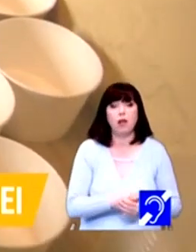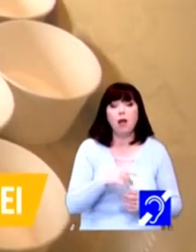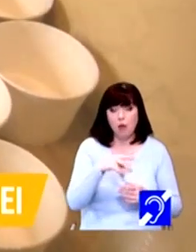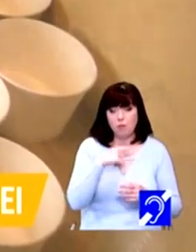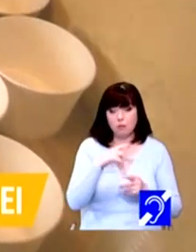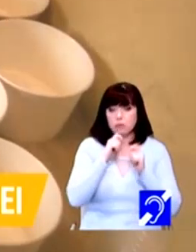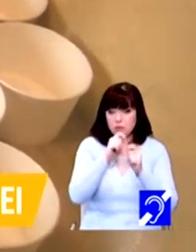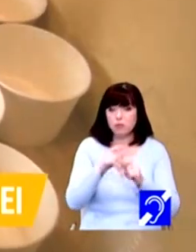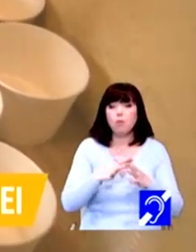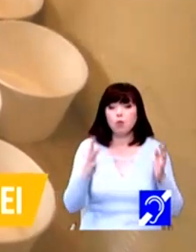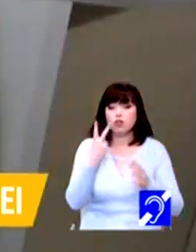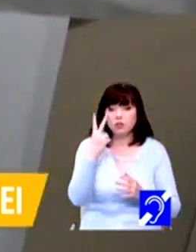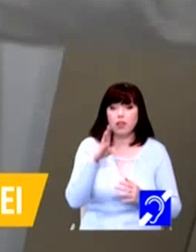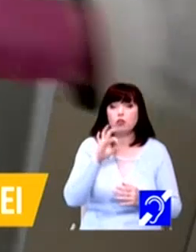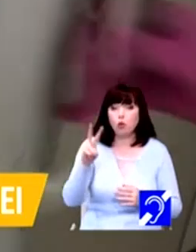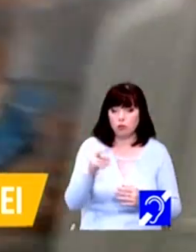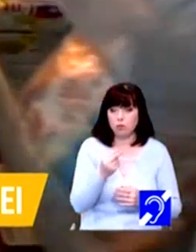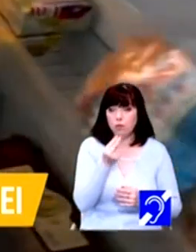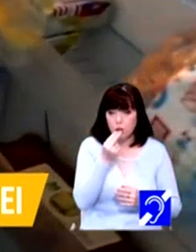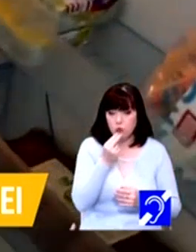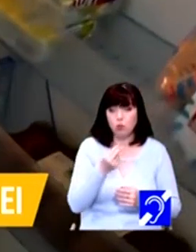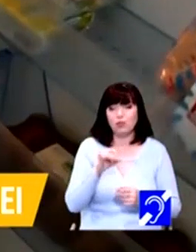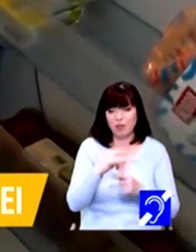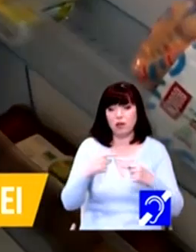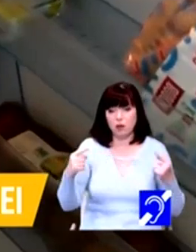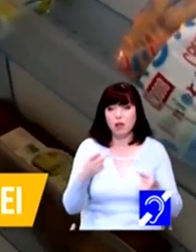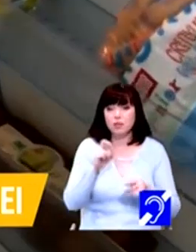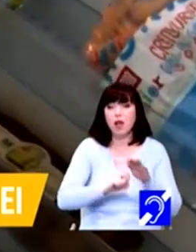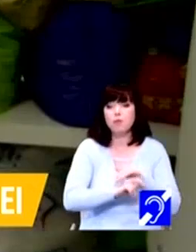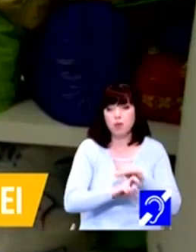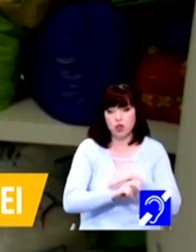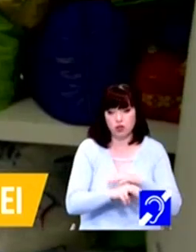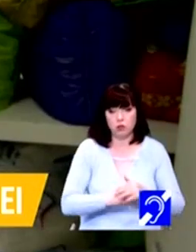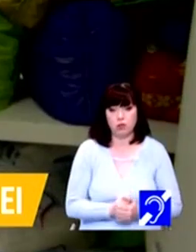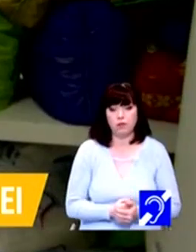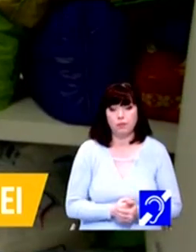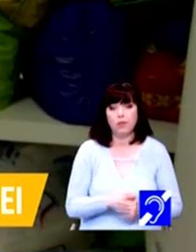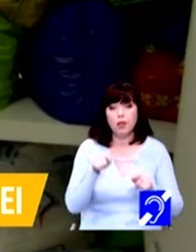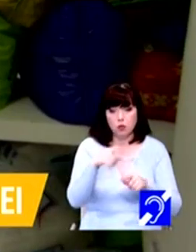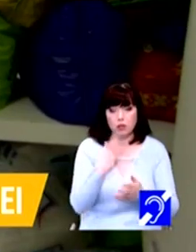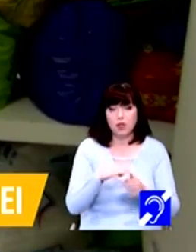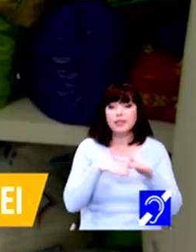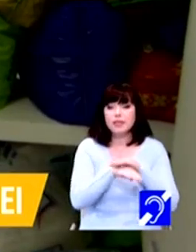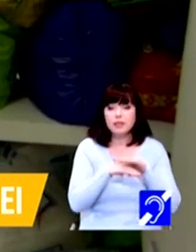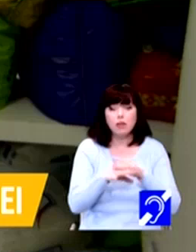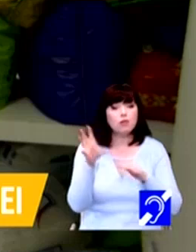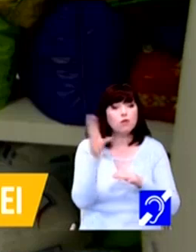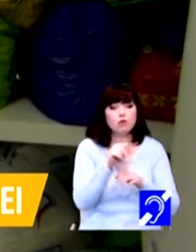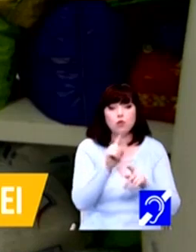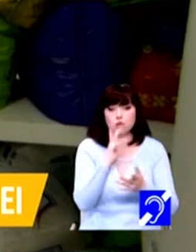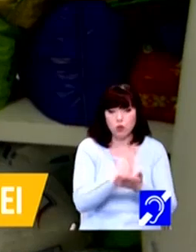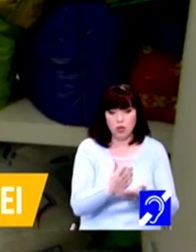au donat peste 2 tone de alimente și produse de igienă pentru refugiați. Aici este depozitul cu dete diferite,